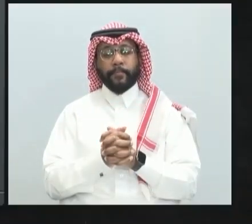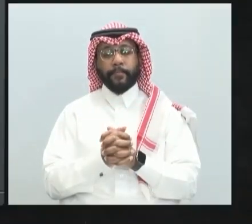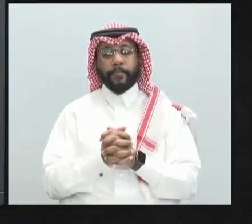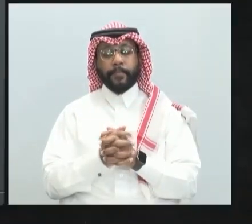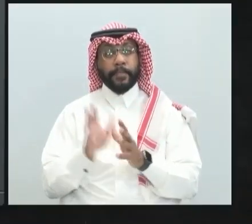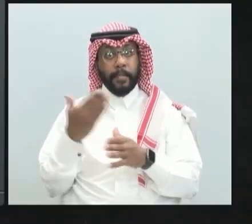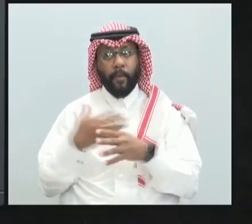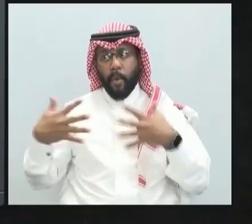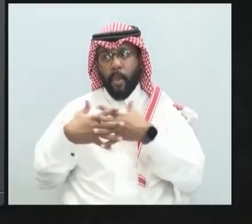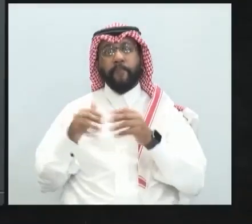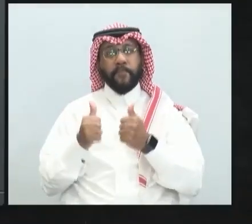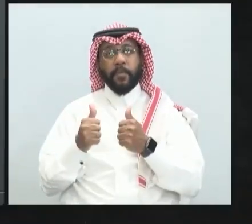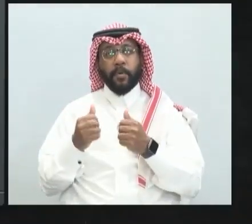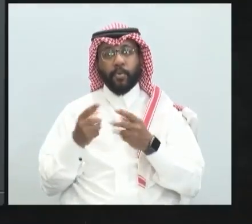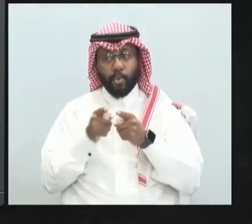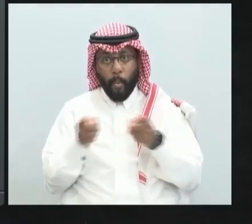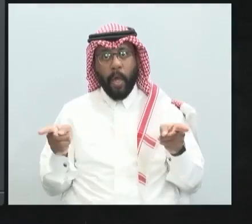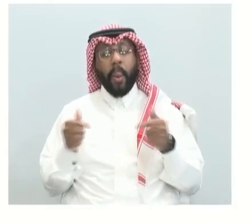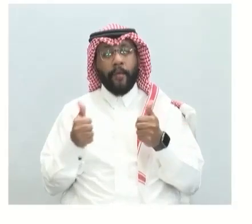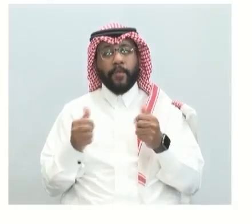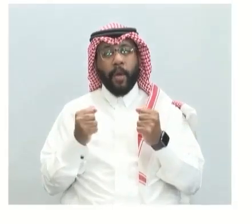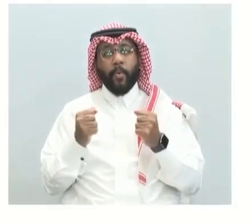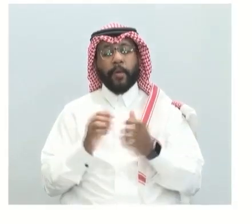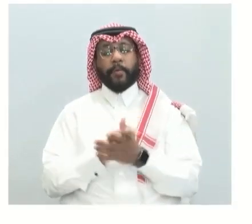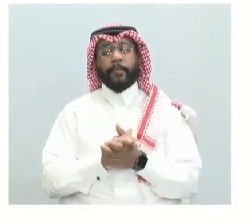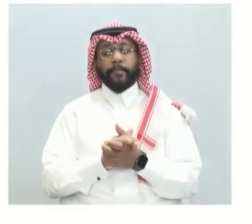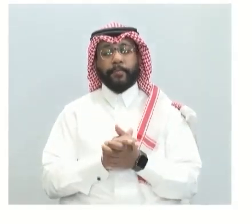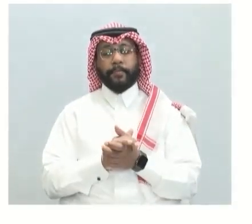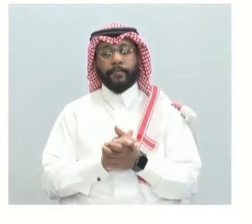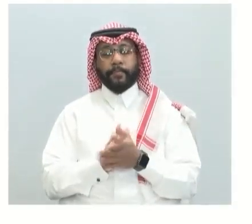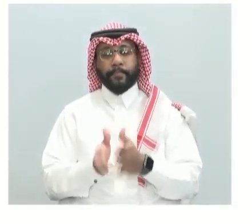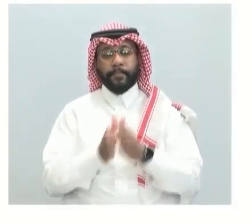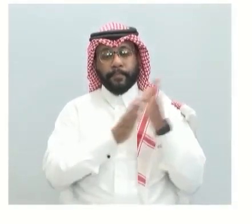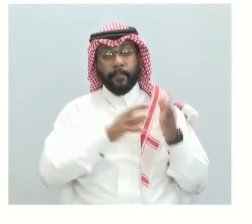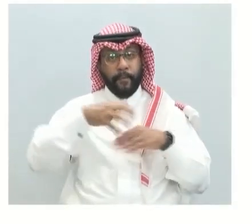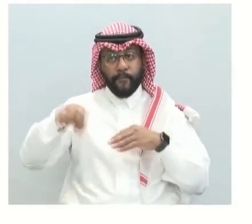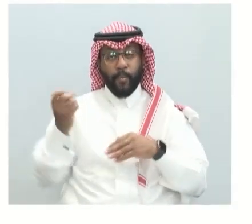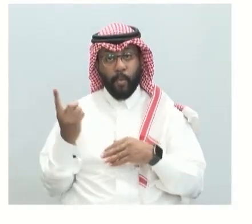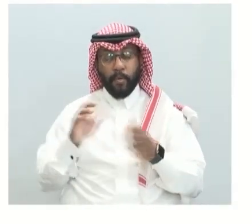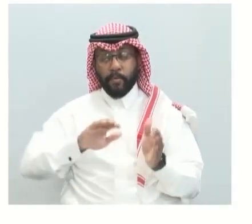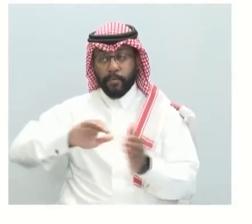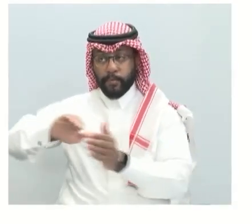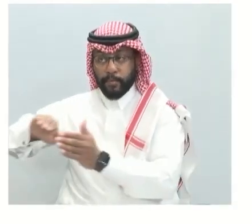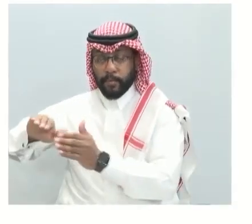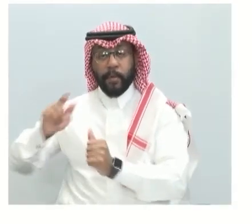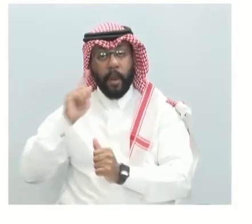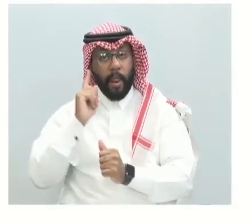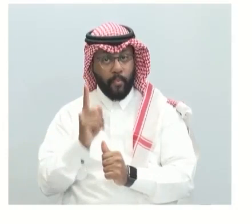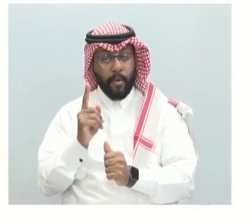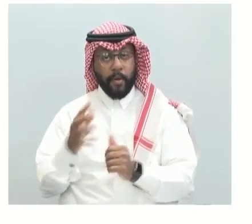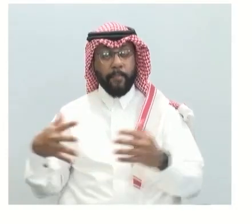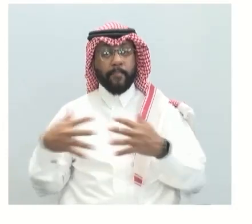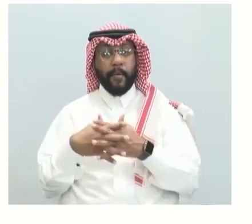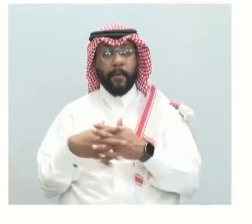متداخله مع بعضها البعض طيب انتهينا من الوحده الاولى الخاصه بادوات البحث والاتصال